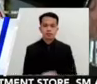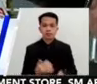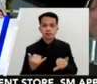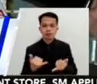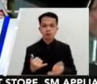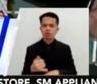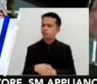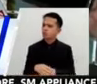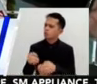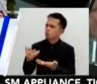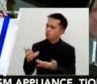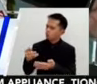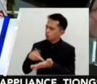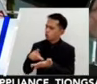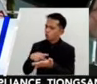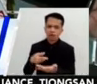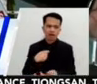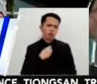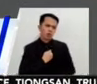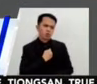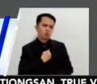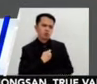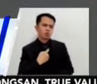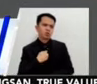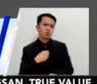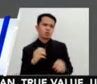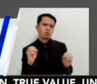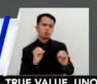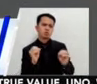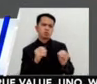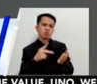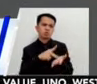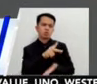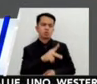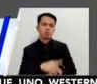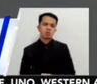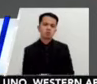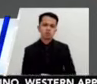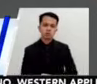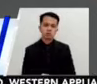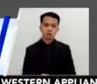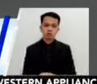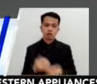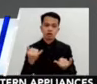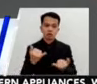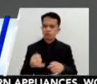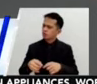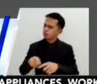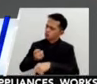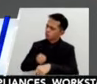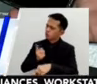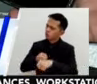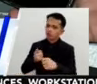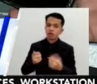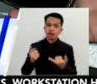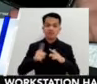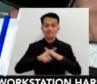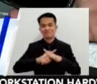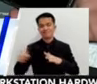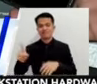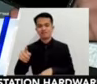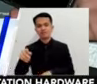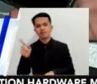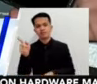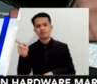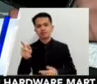ko po pasensya na po kasi wala po akong may Babay nang hindi raw tumigil sa paninita ang driver tumakbo raw ang suspect sa